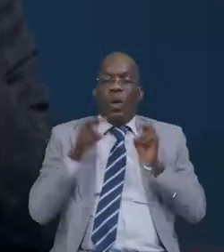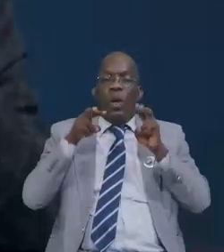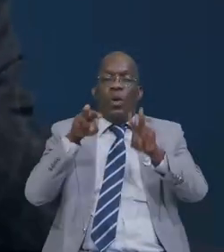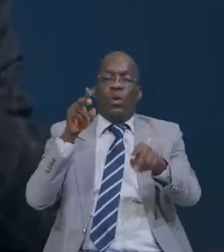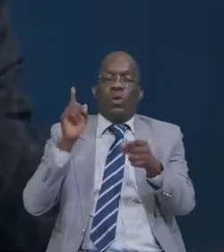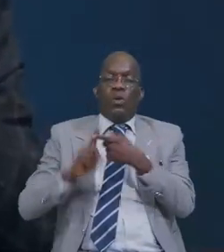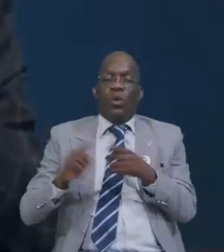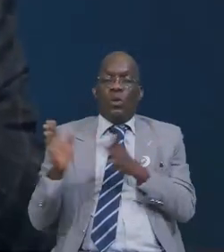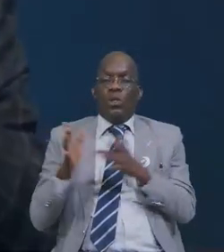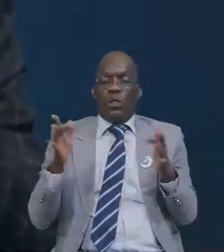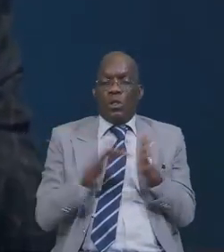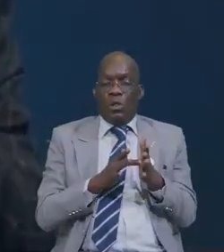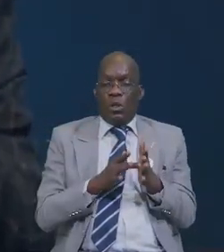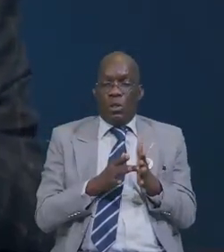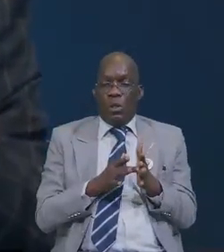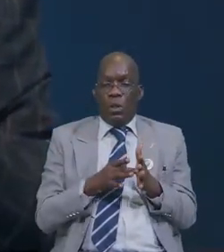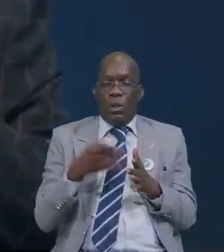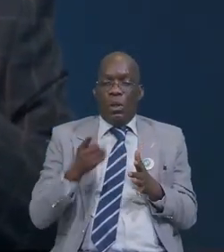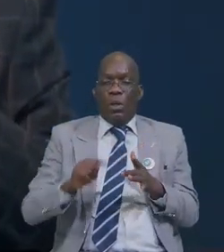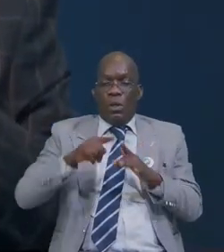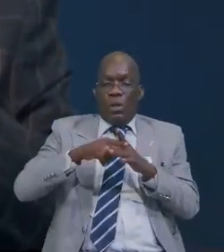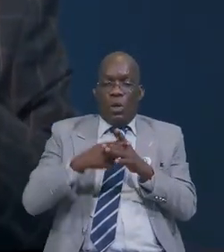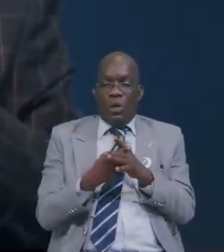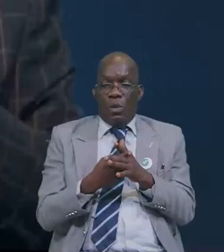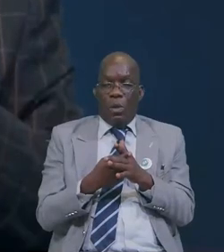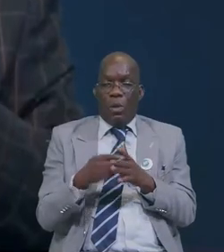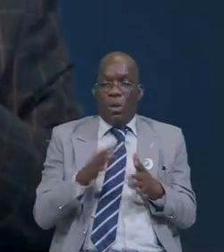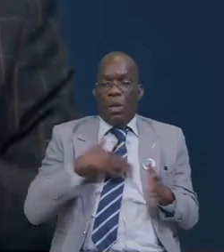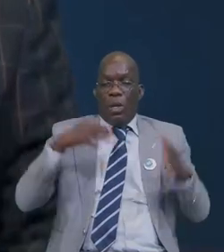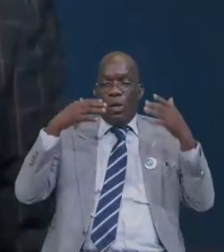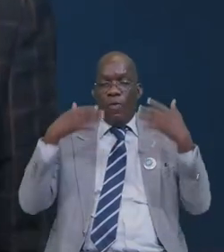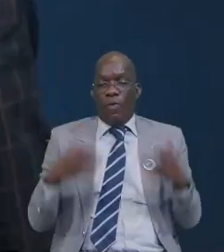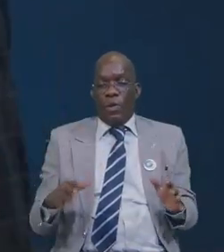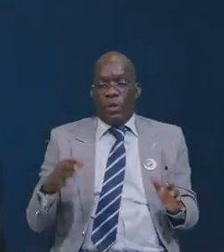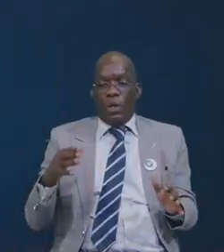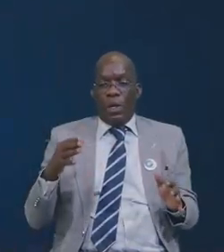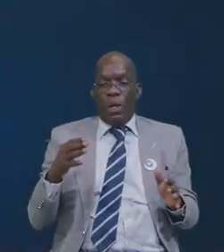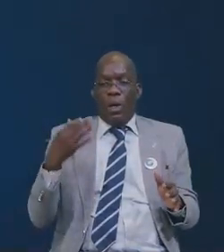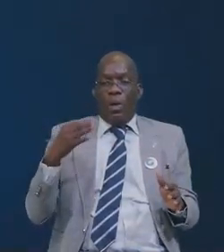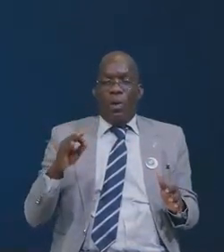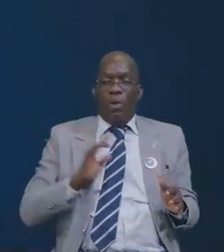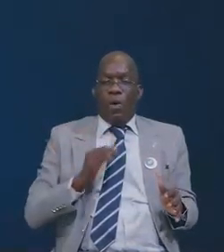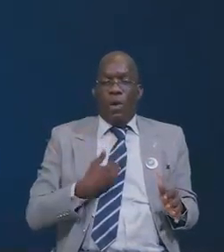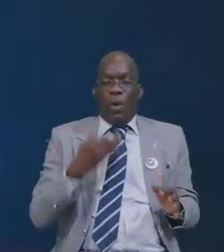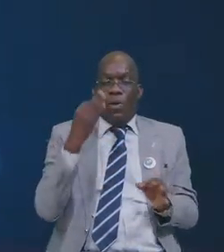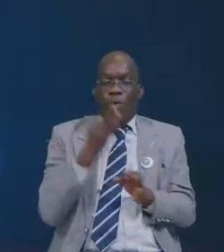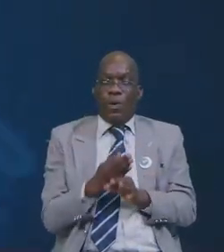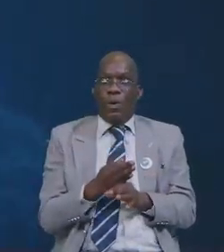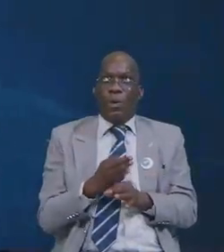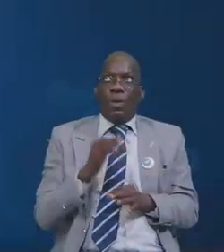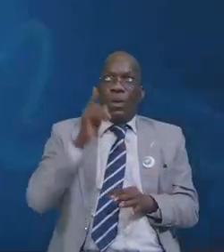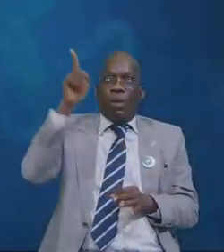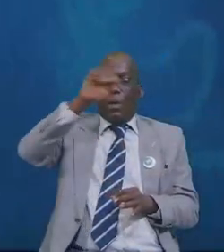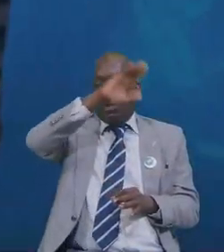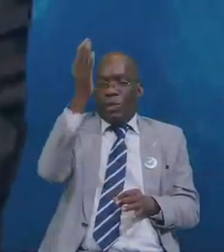Pourquoi tu fermes les yeux? C'est pour avoir les regards sur Jésus, le chef et le consommateur de notre foi.